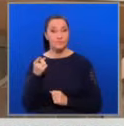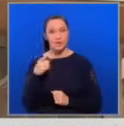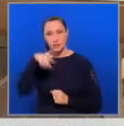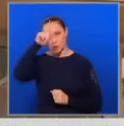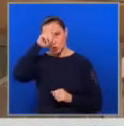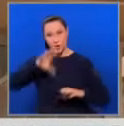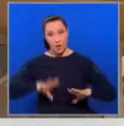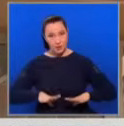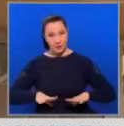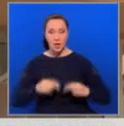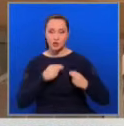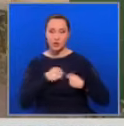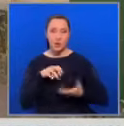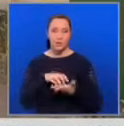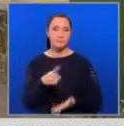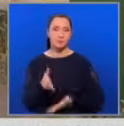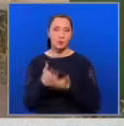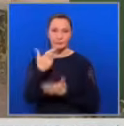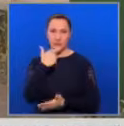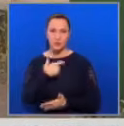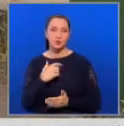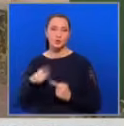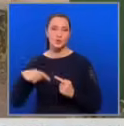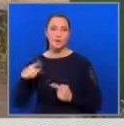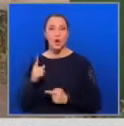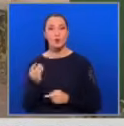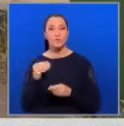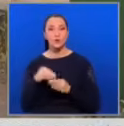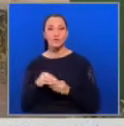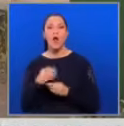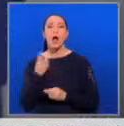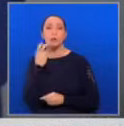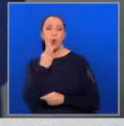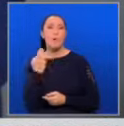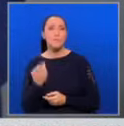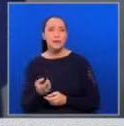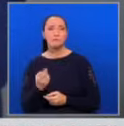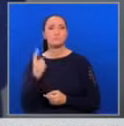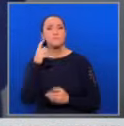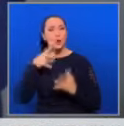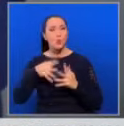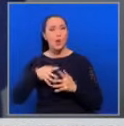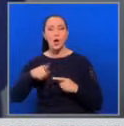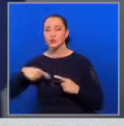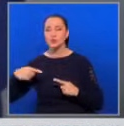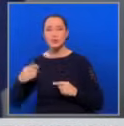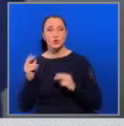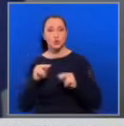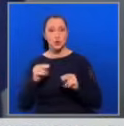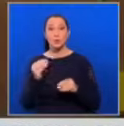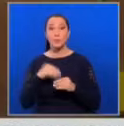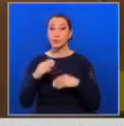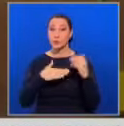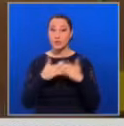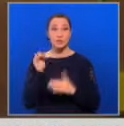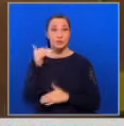столична градина разчитат на екип за подкрепа за личностно развитие който включва логопед психолог ресурсни учители допълнителната квалификация